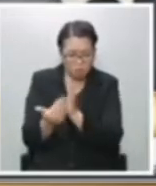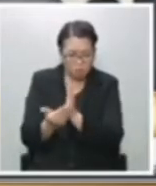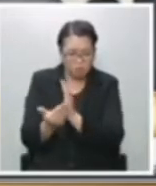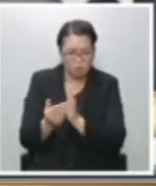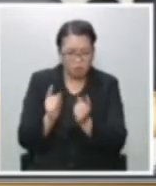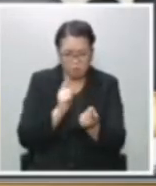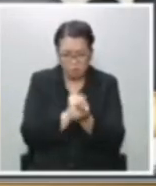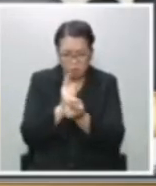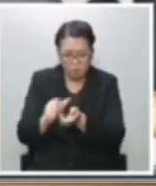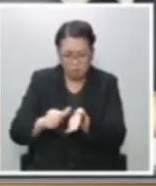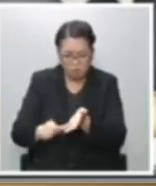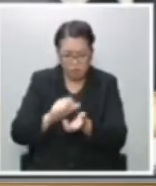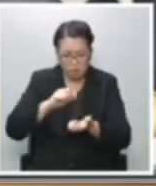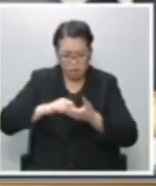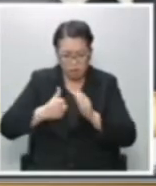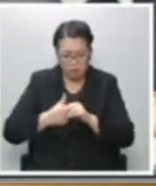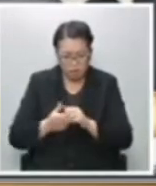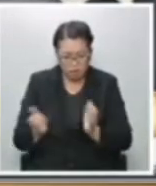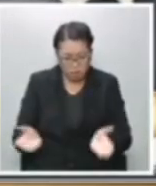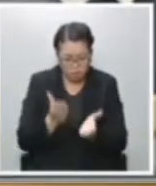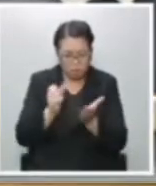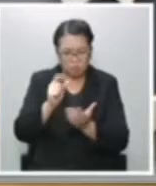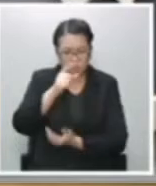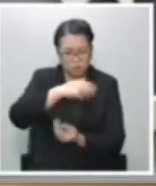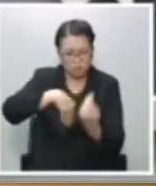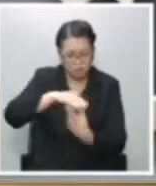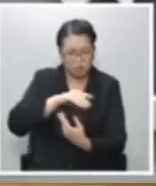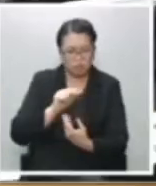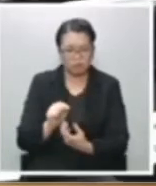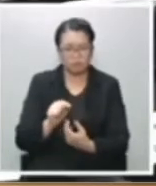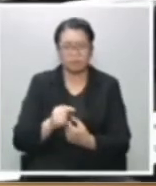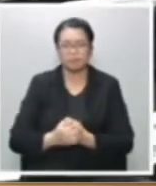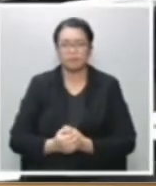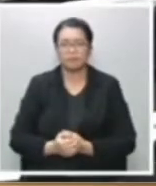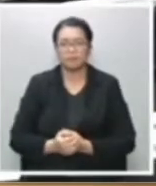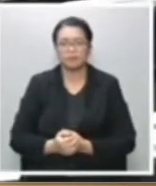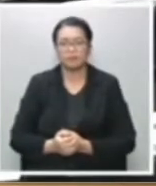จะช่วยเหลือด้านเศรษฐกิจขอบคุณครับ ครับท่านรัฐมนตรีเชิญครับ